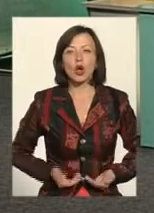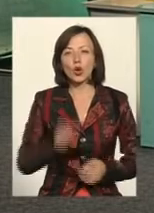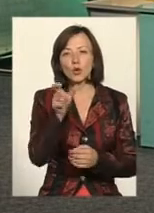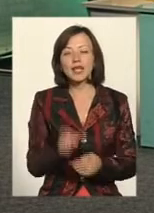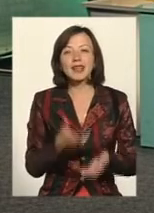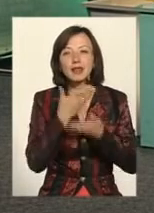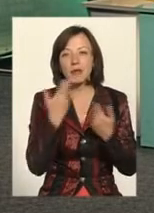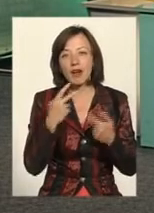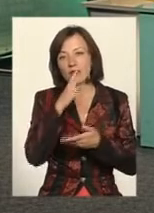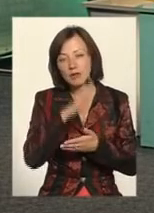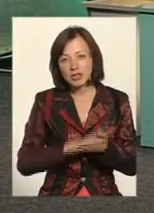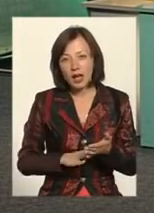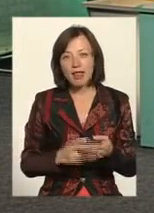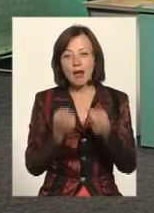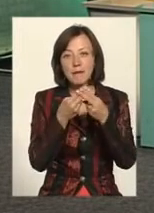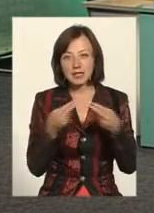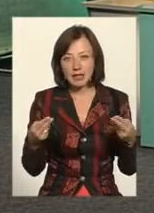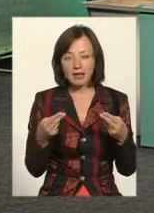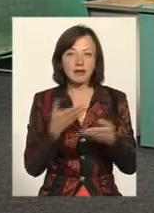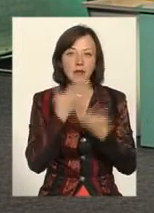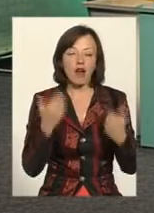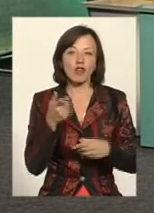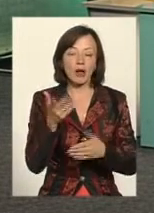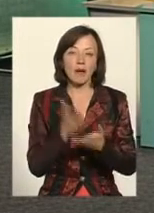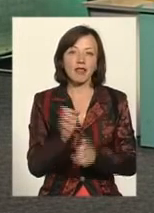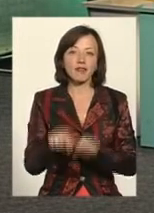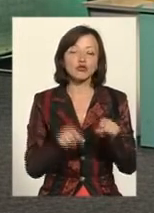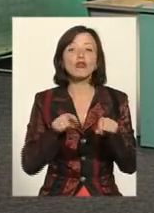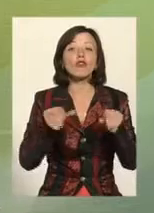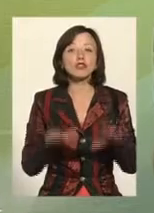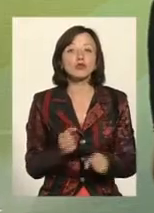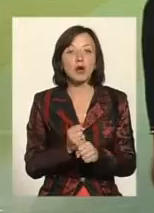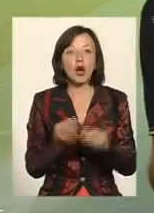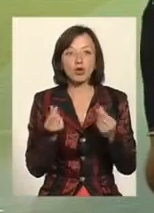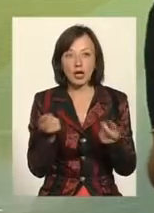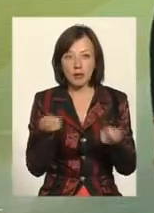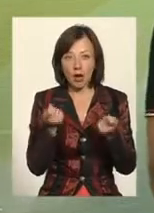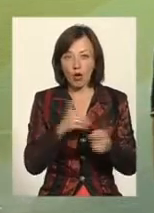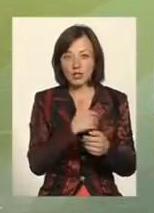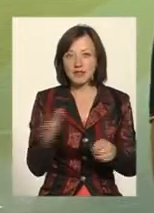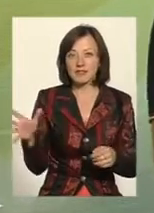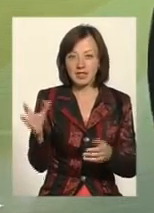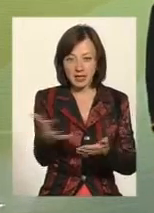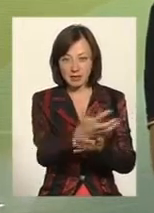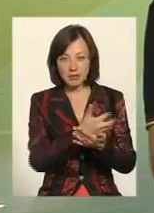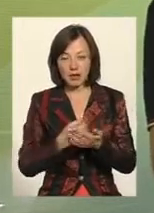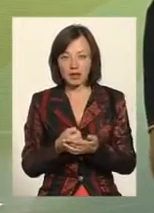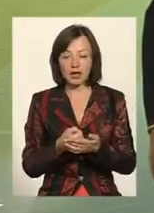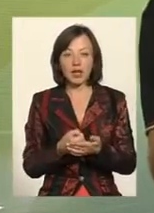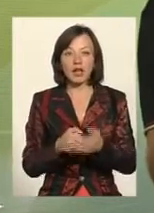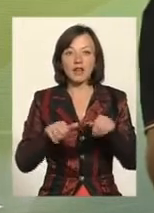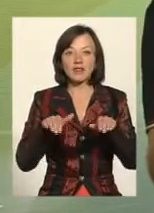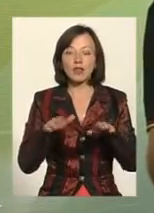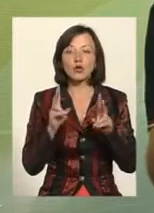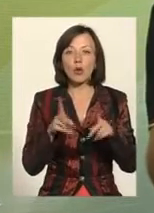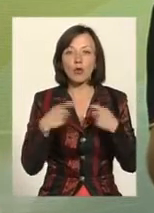має, вибачайте, на мерседес, вона має на велосипед. Що ви вирішили зробити? Грошей мало, хочеться все загрібти під себе, розумієте? І от ті,